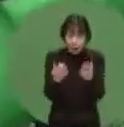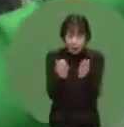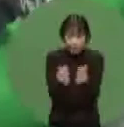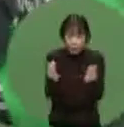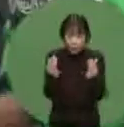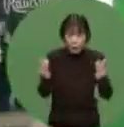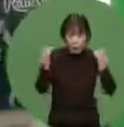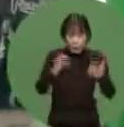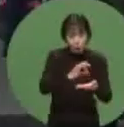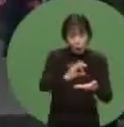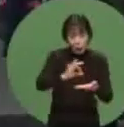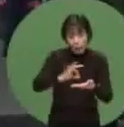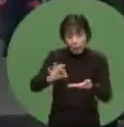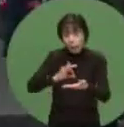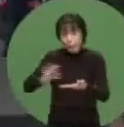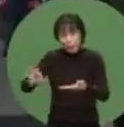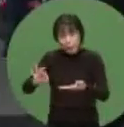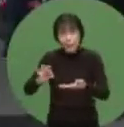い求めていました。